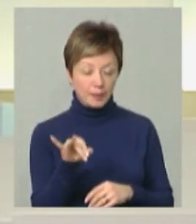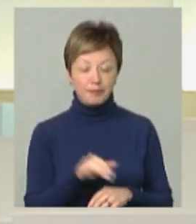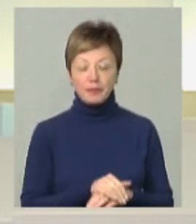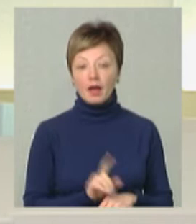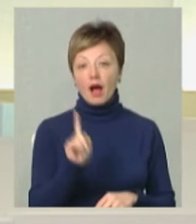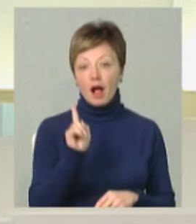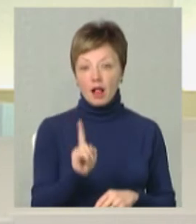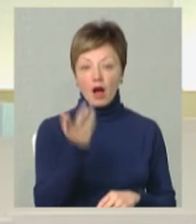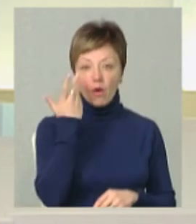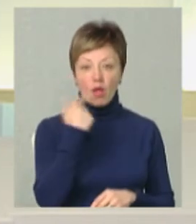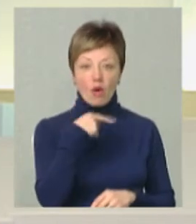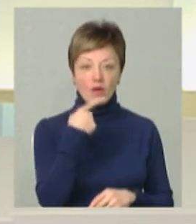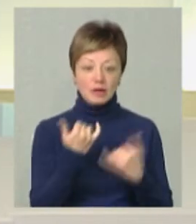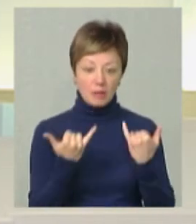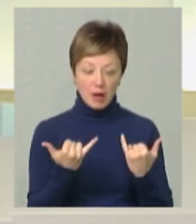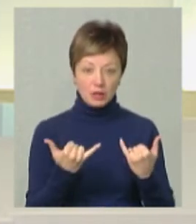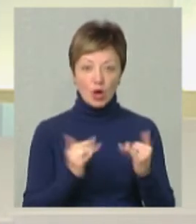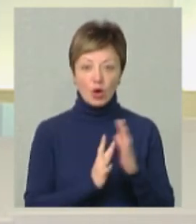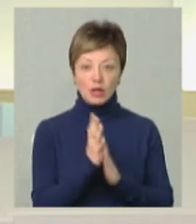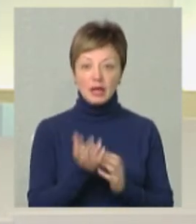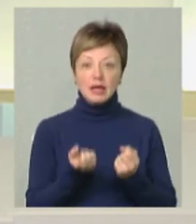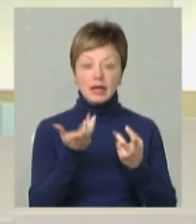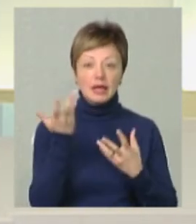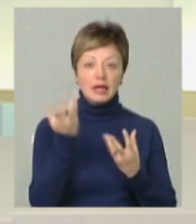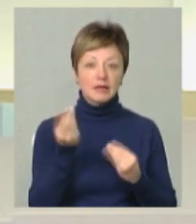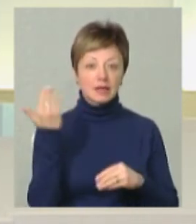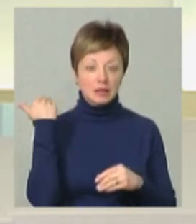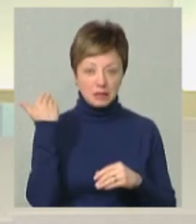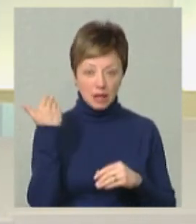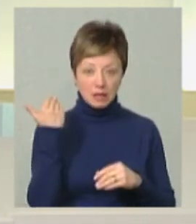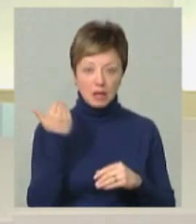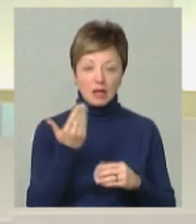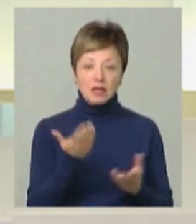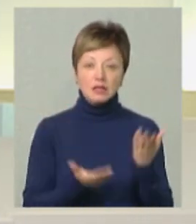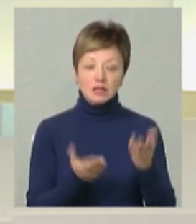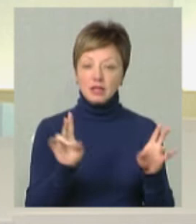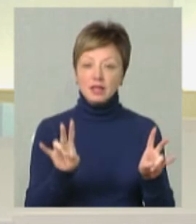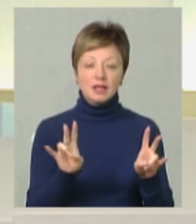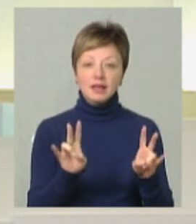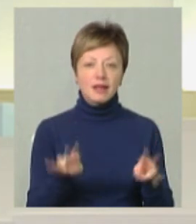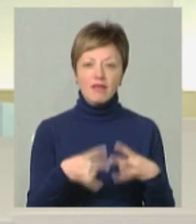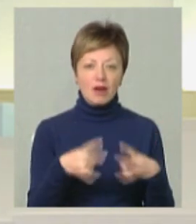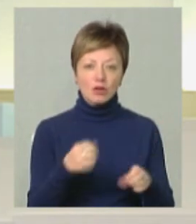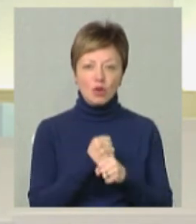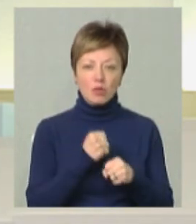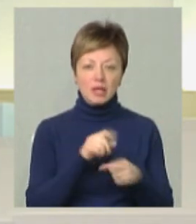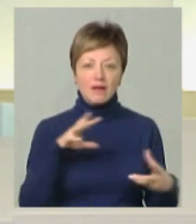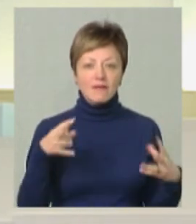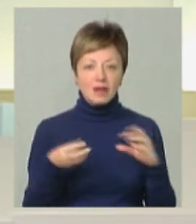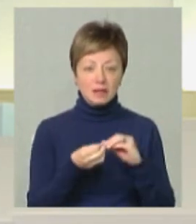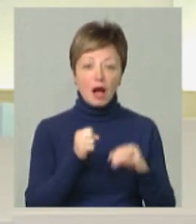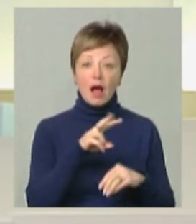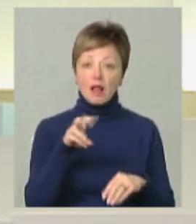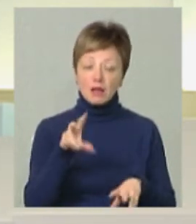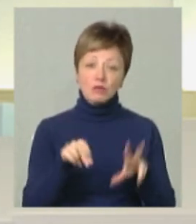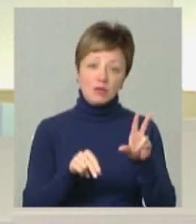коли говорити про теперішні рослини, які посадили кілька днів назад, ну, певно, ще не варто робити висновки, але